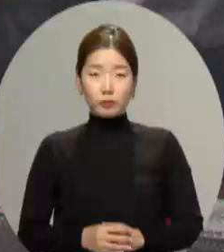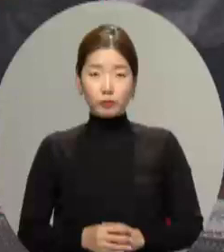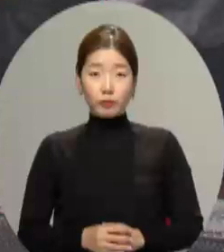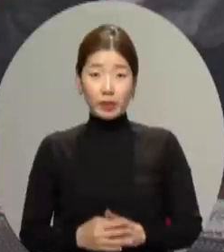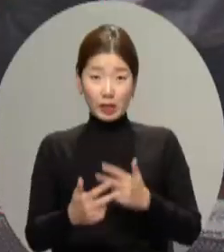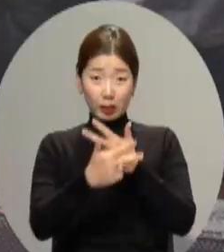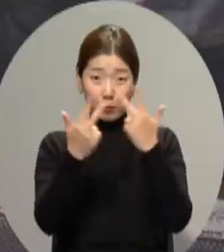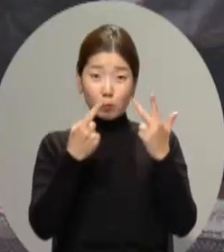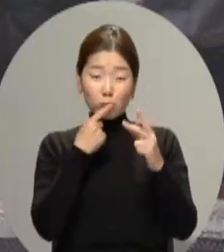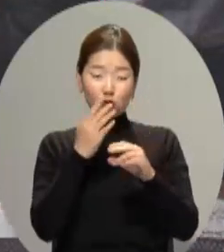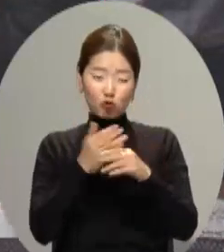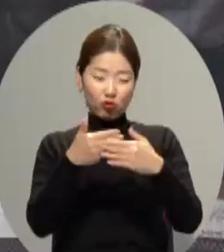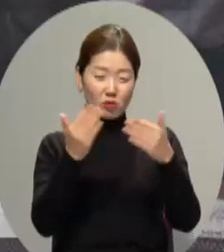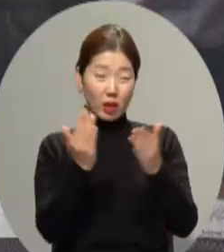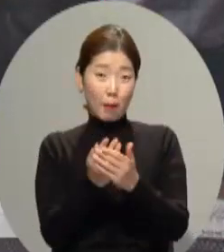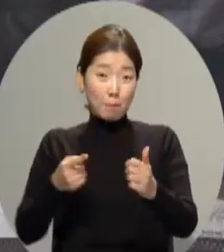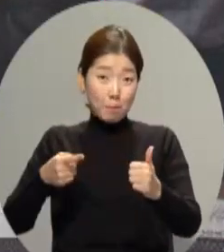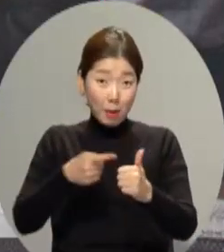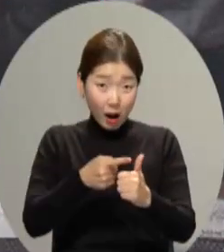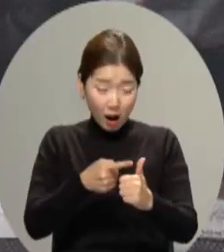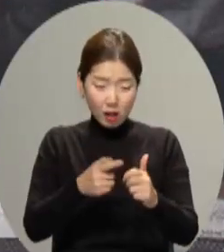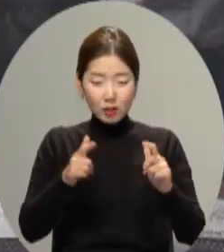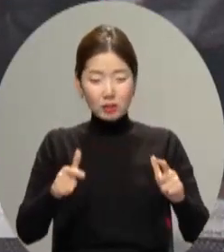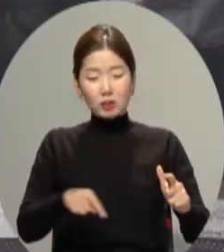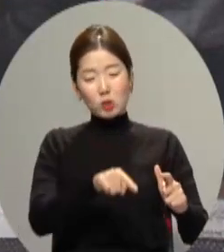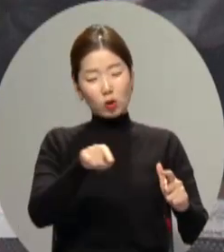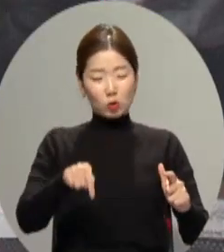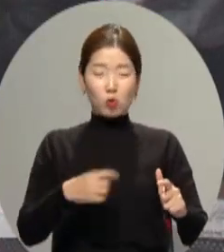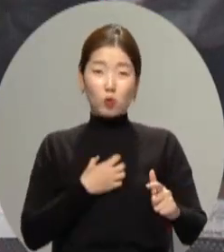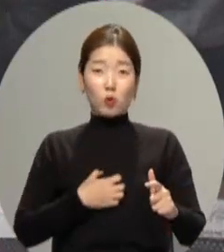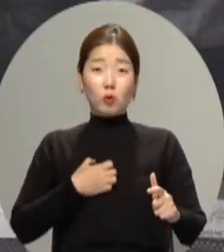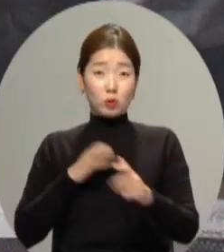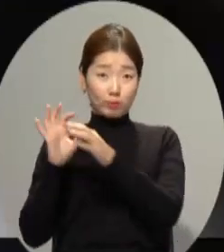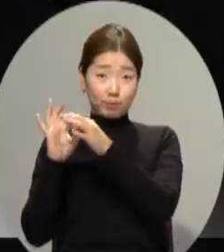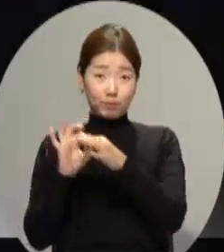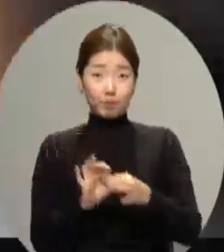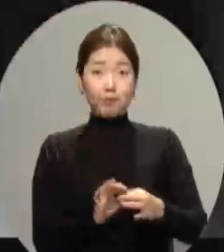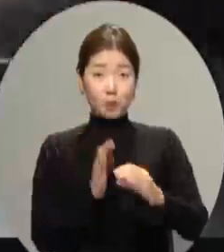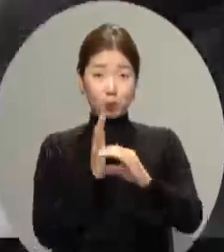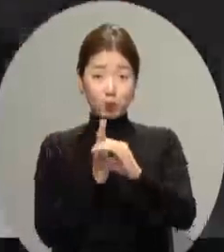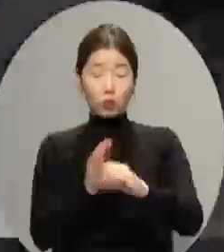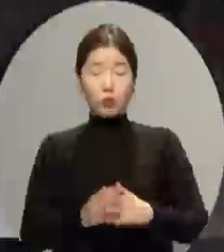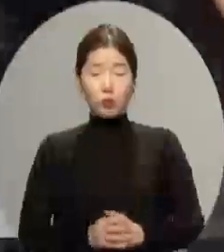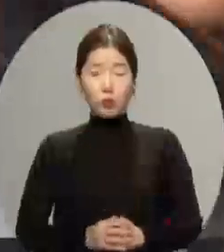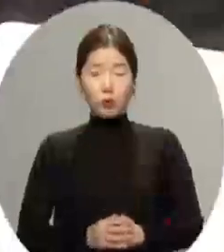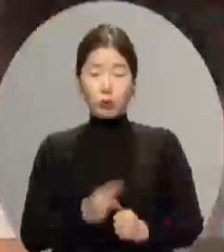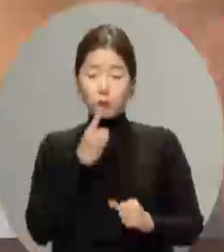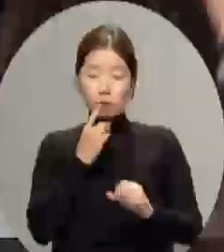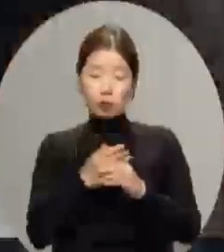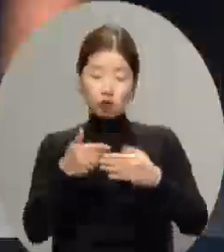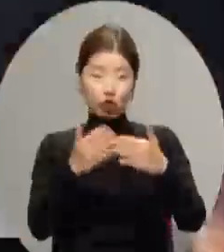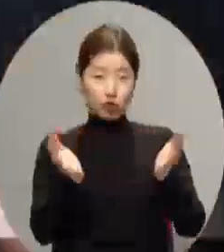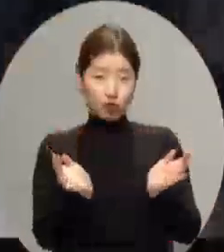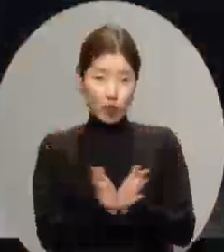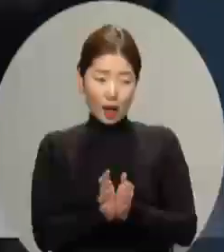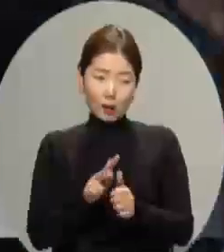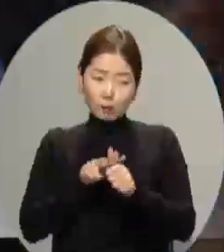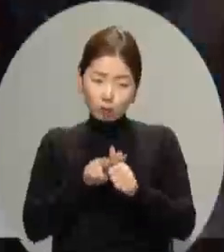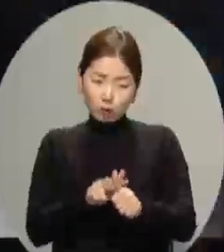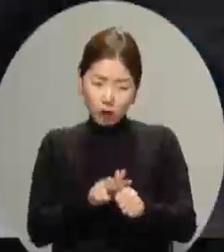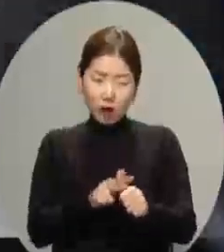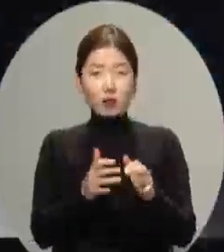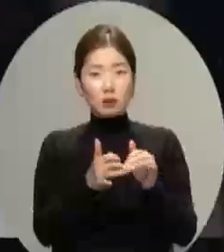이자명 민주당 대표 피습 사건에 대한 지역 정치권의 우려가 이어지고 있습니다 도해 민주당 소속 총선 출마